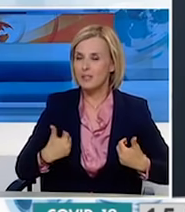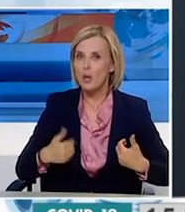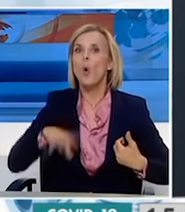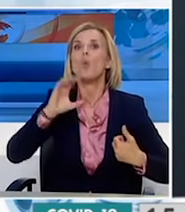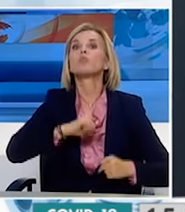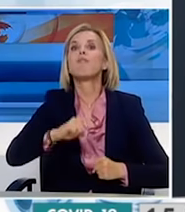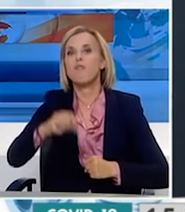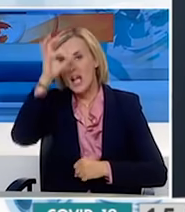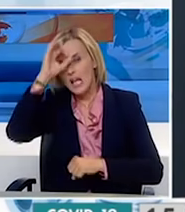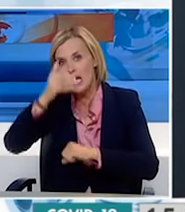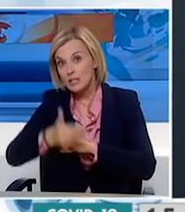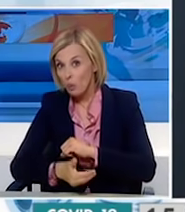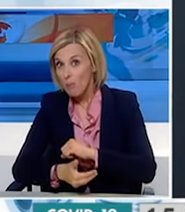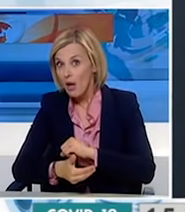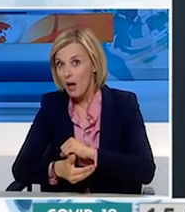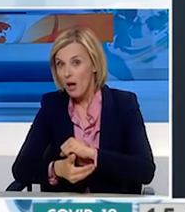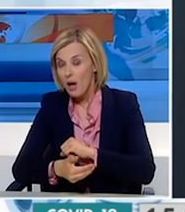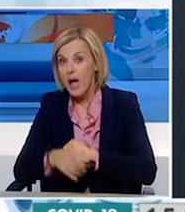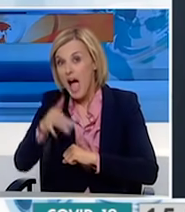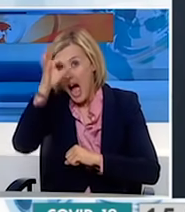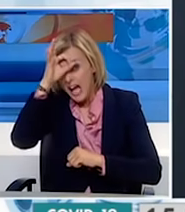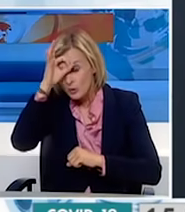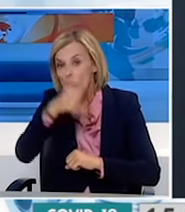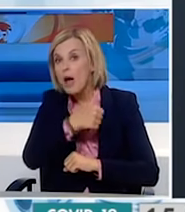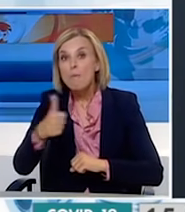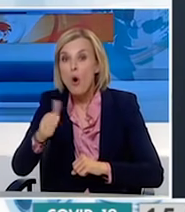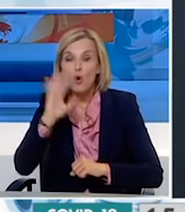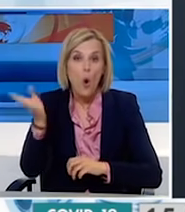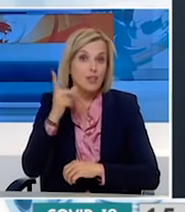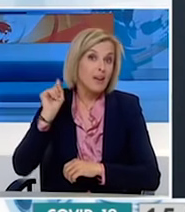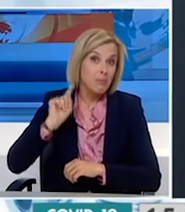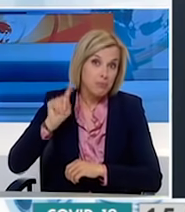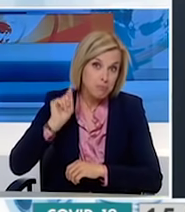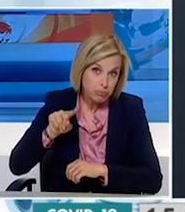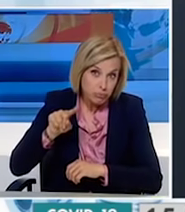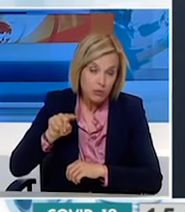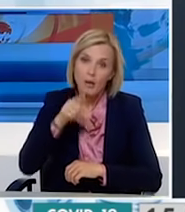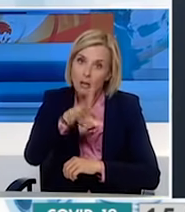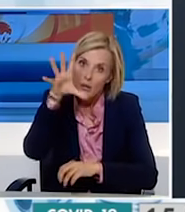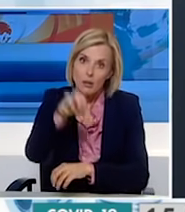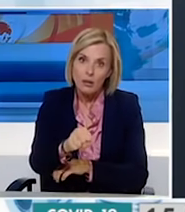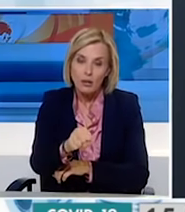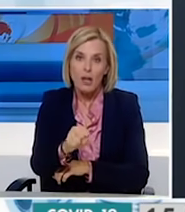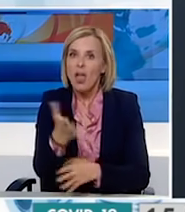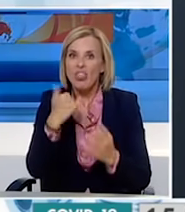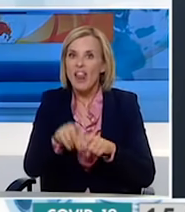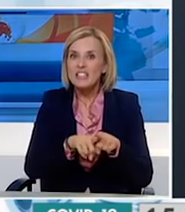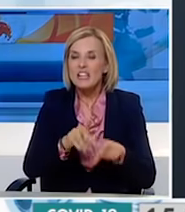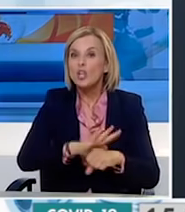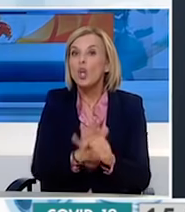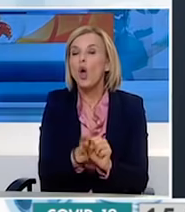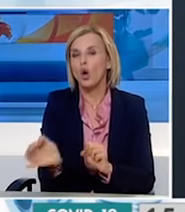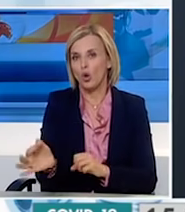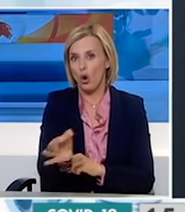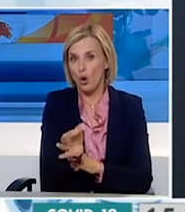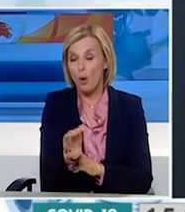αστυνομία. Η αστυνομία αντιμετωπίζει παραβατικές συμπεριφορές, όχι τον κορονοϊό. Όσοι επιλέγουν να αγνοούν την πραγματικότητα, θέτουν